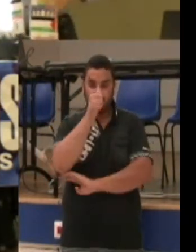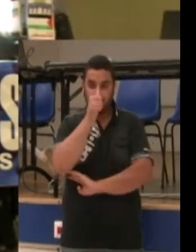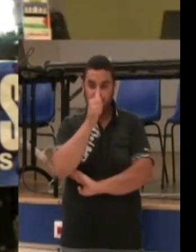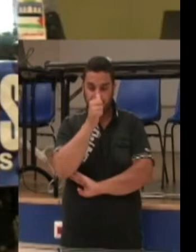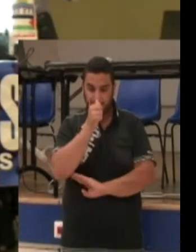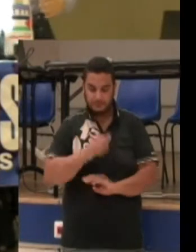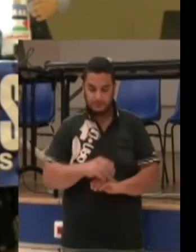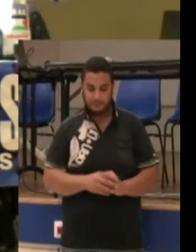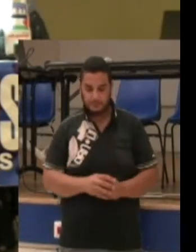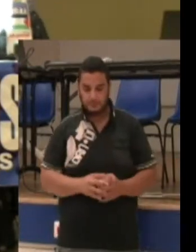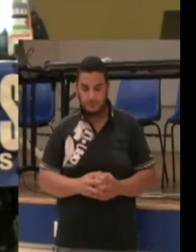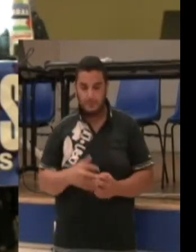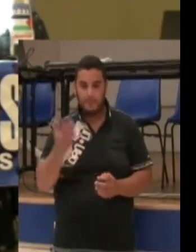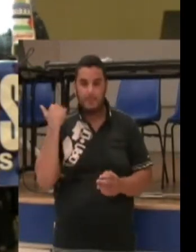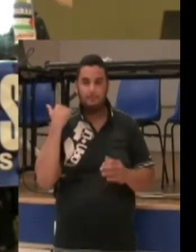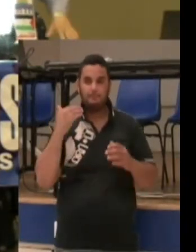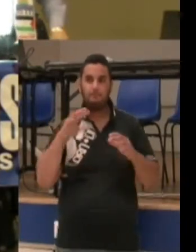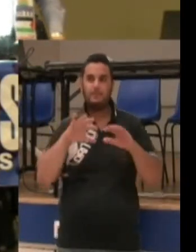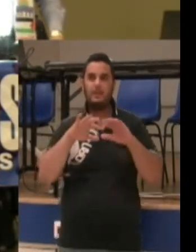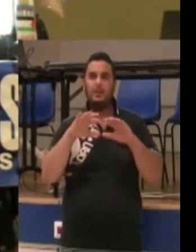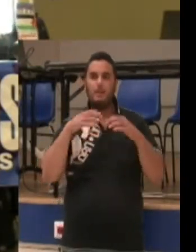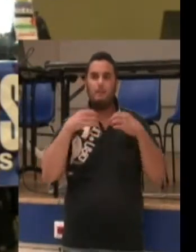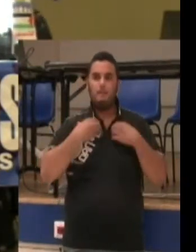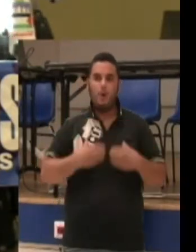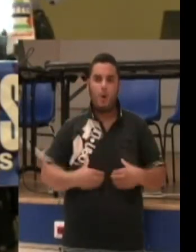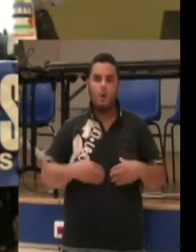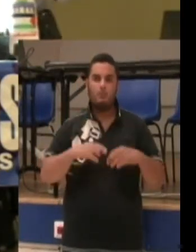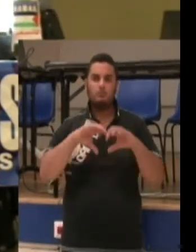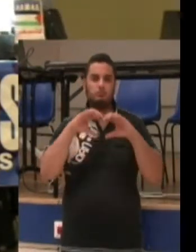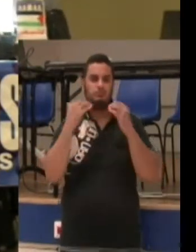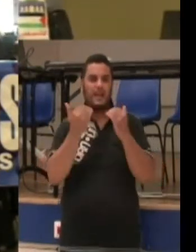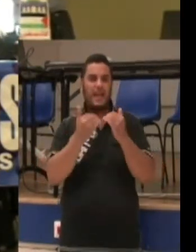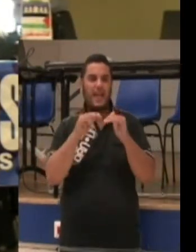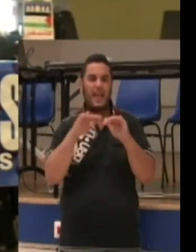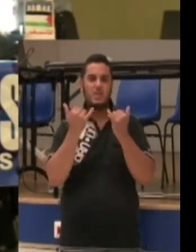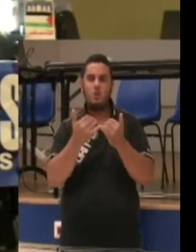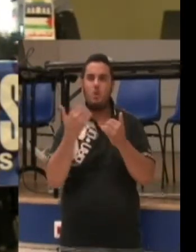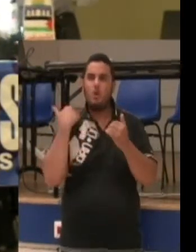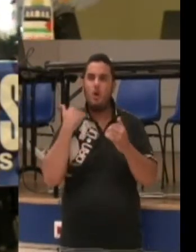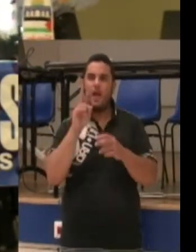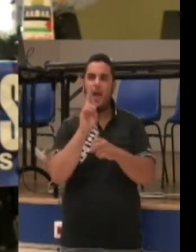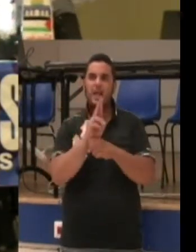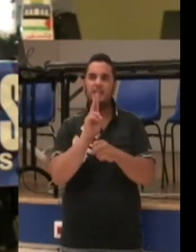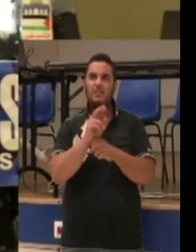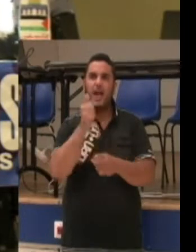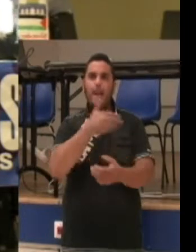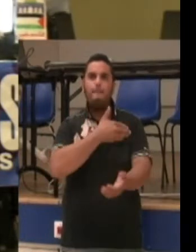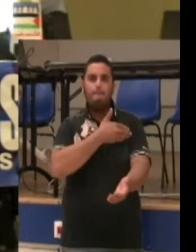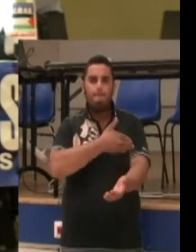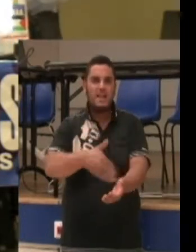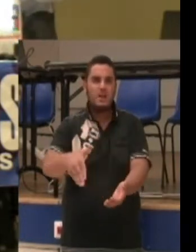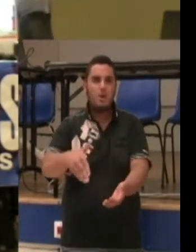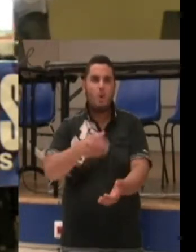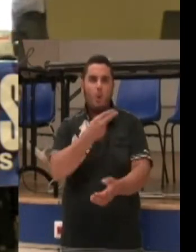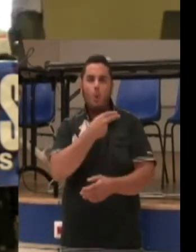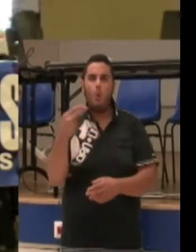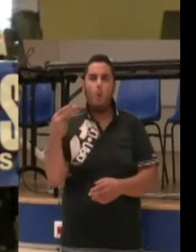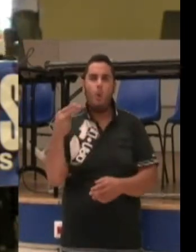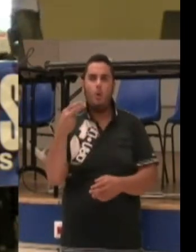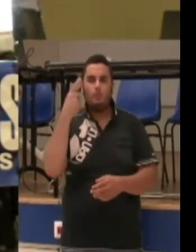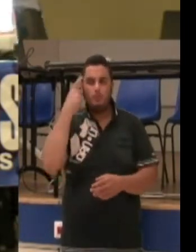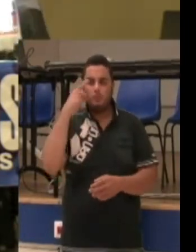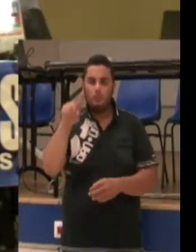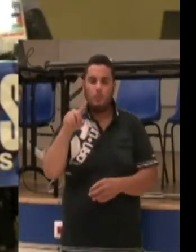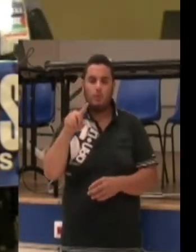dans sa dernière réunion de bureau exécutif, a décidé de réserver 1 million d'euros